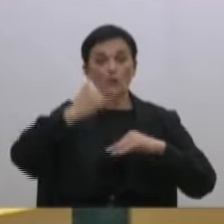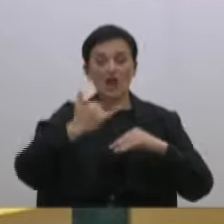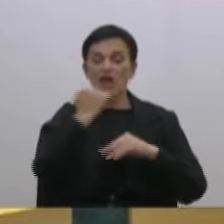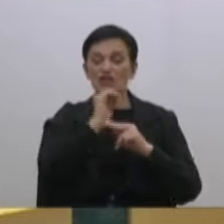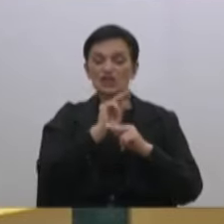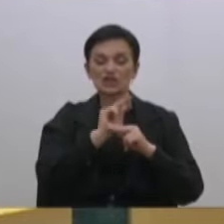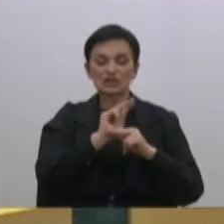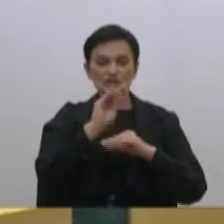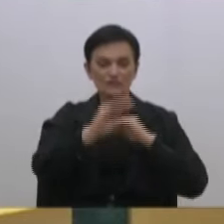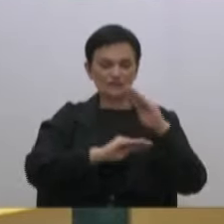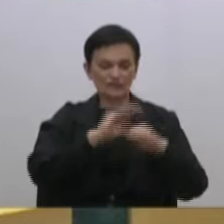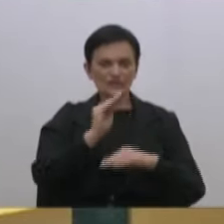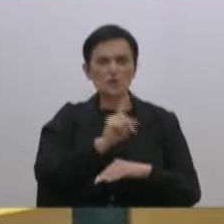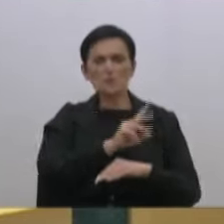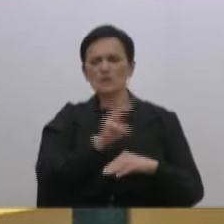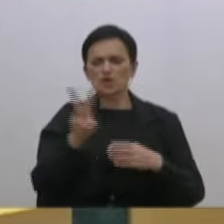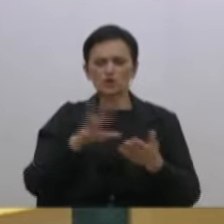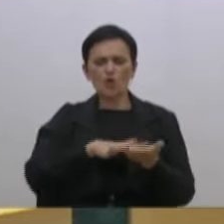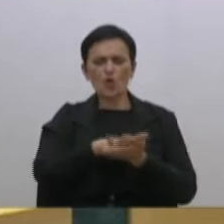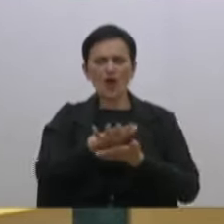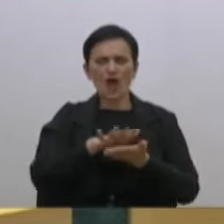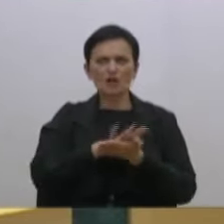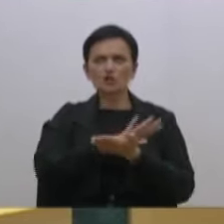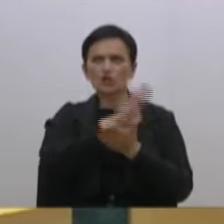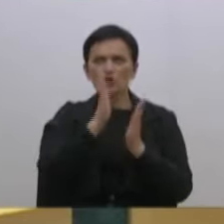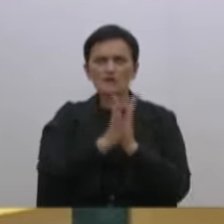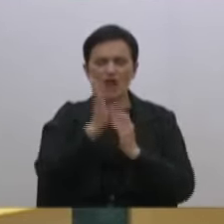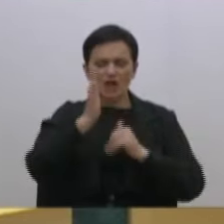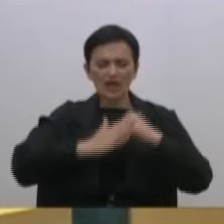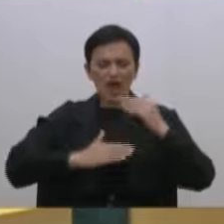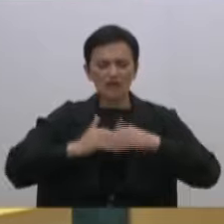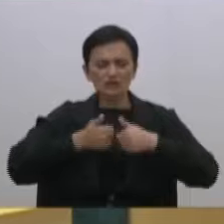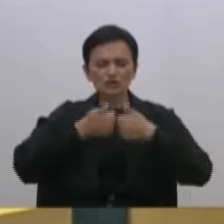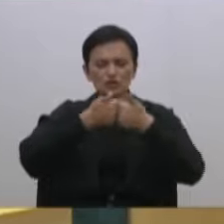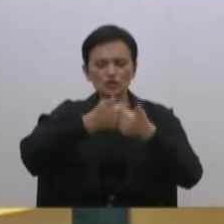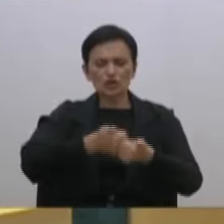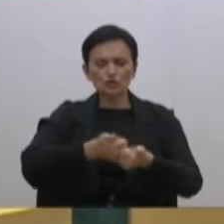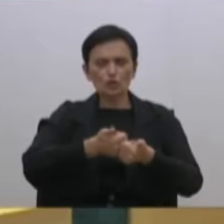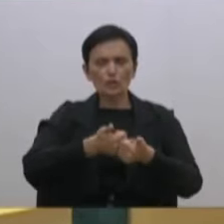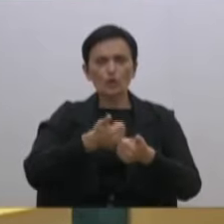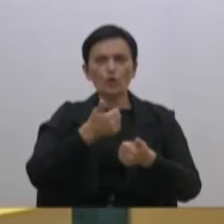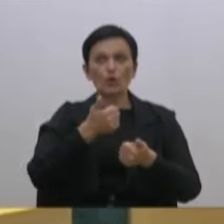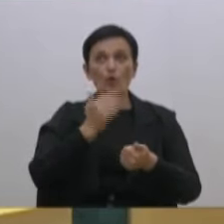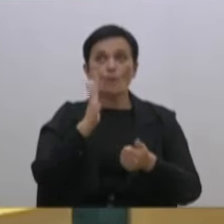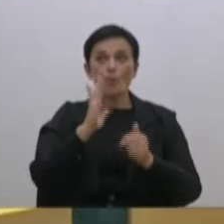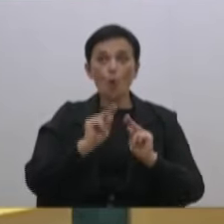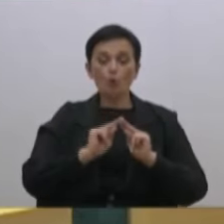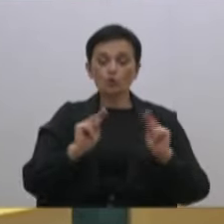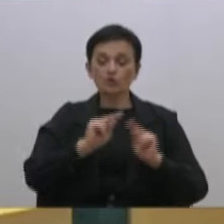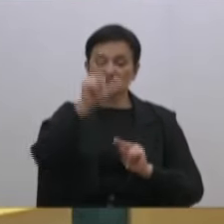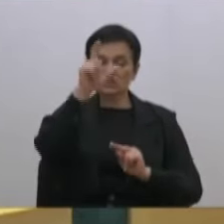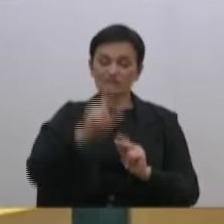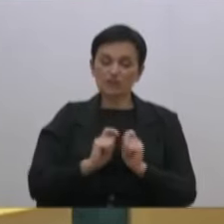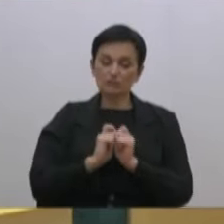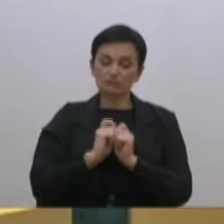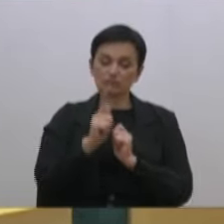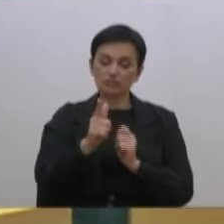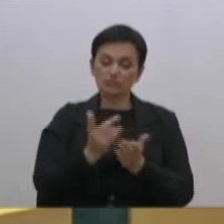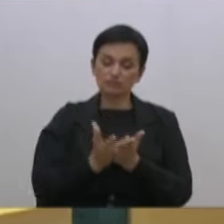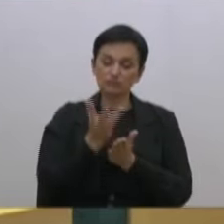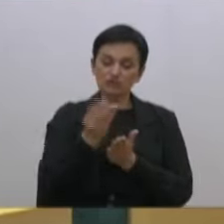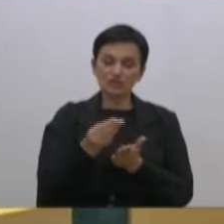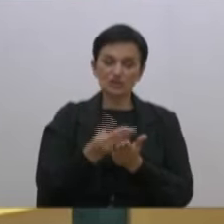ხედავ, მილიონები იხარჯება, ყველანაირი ხელშეწყობა, არა მხოლოდ ის, რომ მხოლოდ მწვრთნელს გადაუხადო ზვირი და